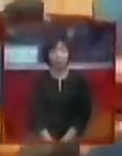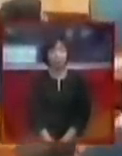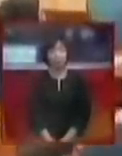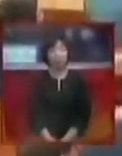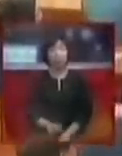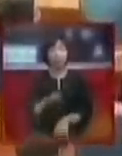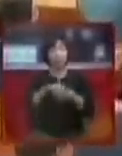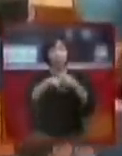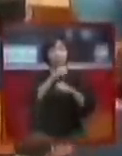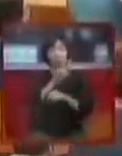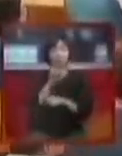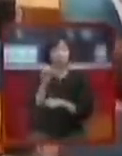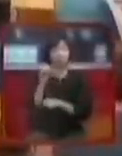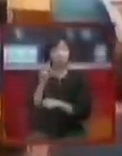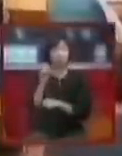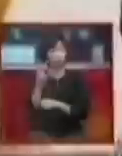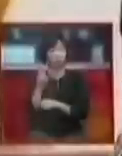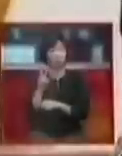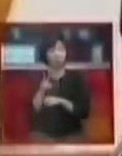Sa 2012,